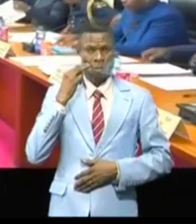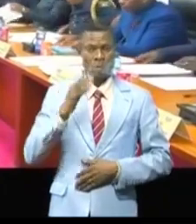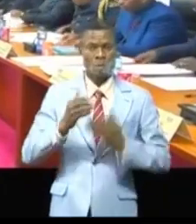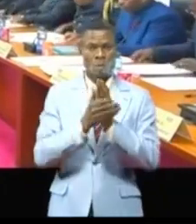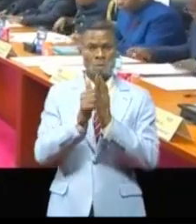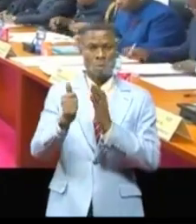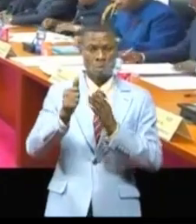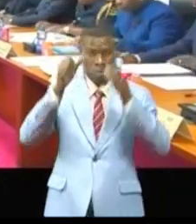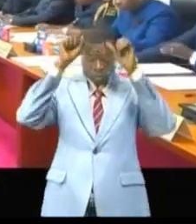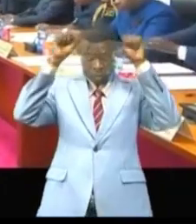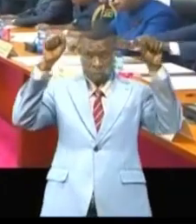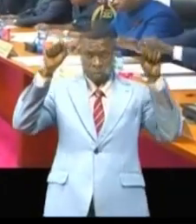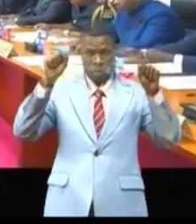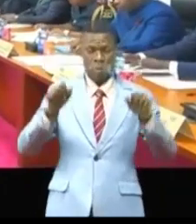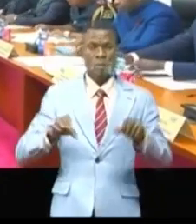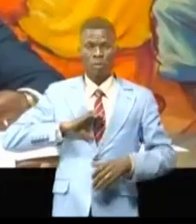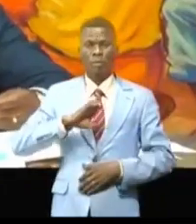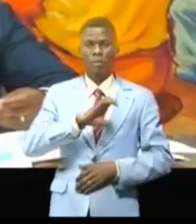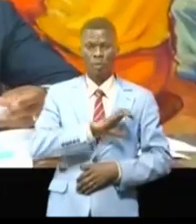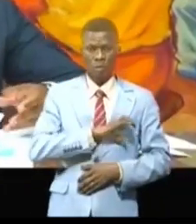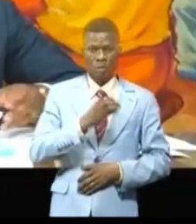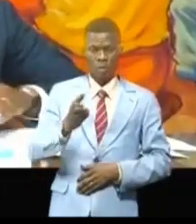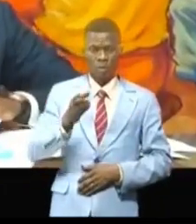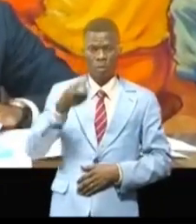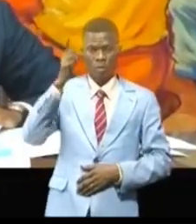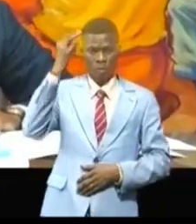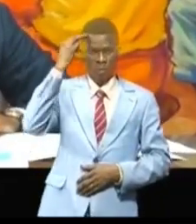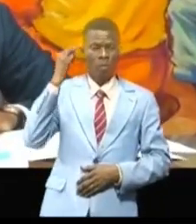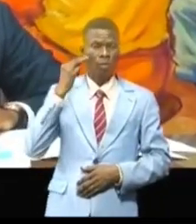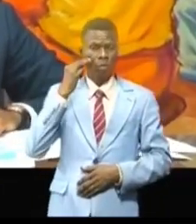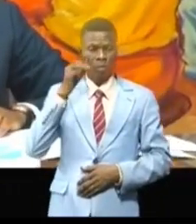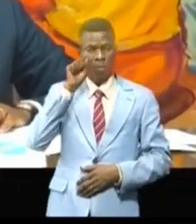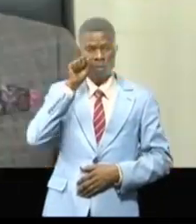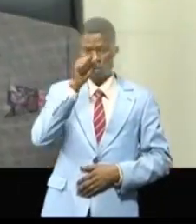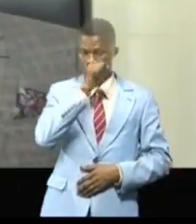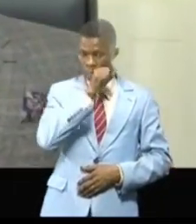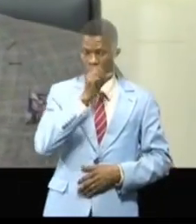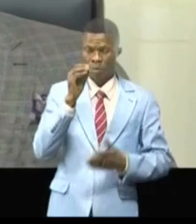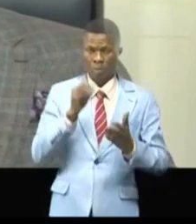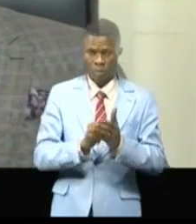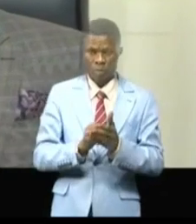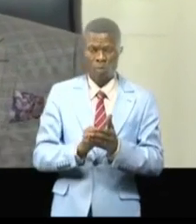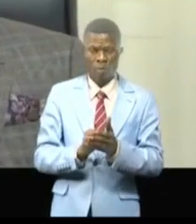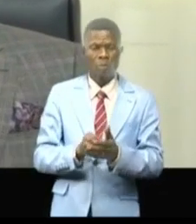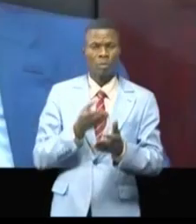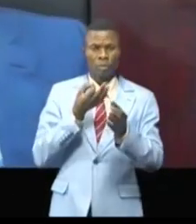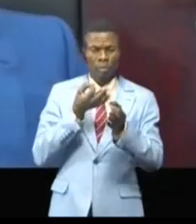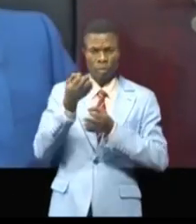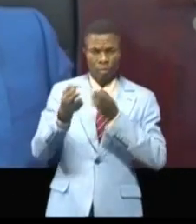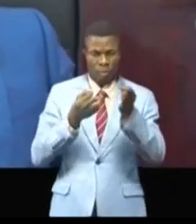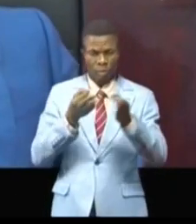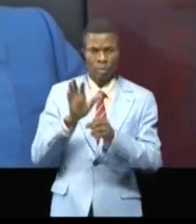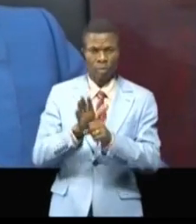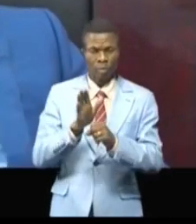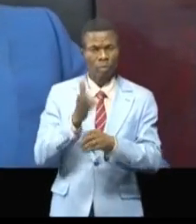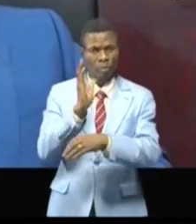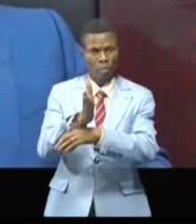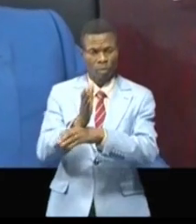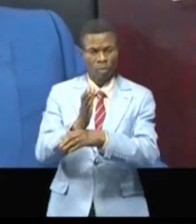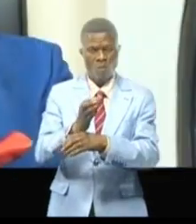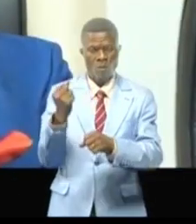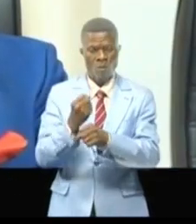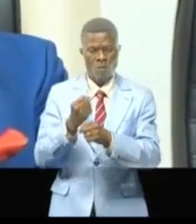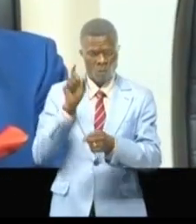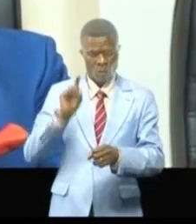de président du dit comité, Jean-Michel Samalukonde King a de nouveau donné des orientations claires pour l'accélération des